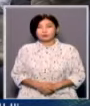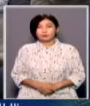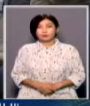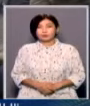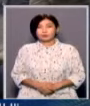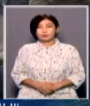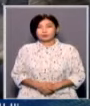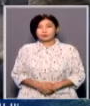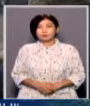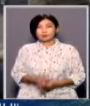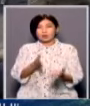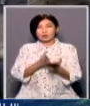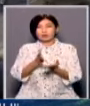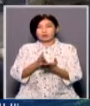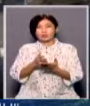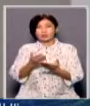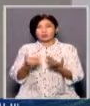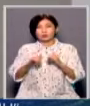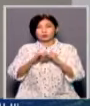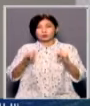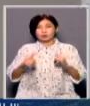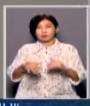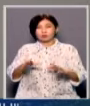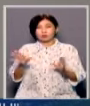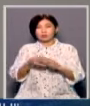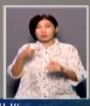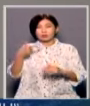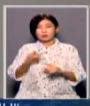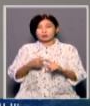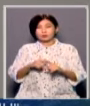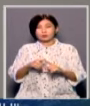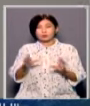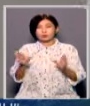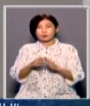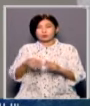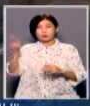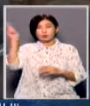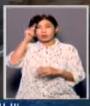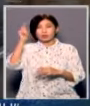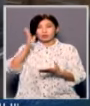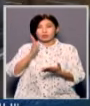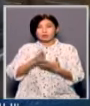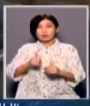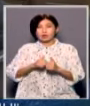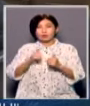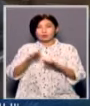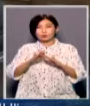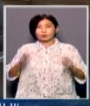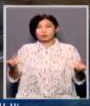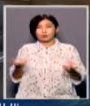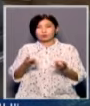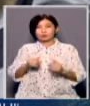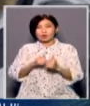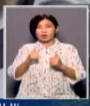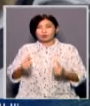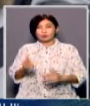Одним из процессов, направленных на формирование условий доступности грамотности, является инклюзивное образование. Особенные дети нуждаются в